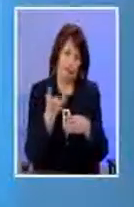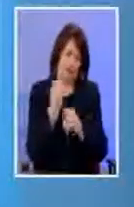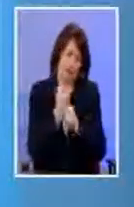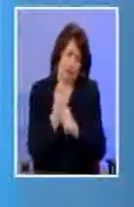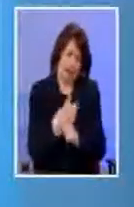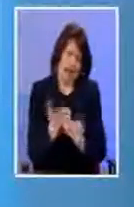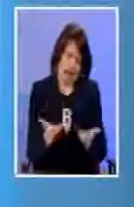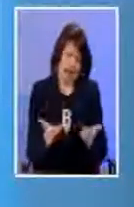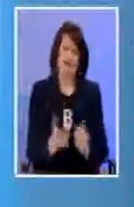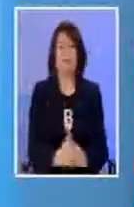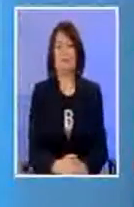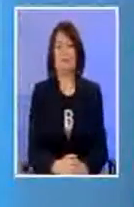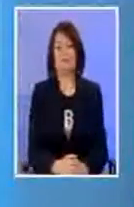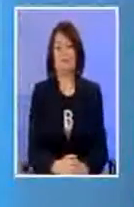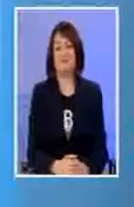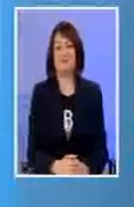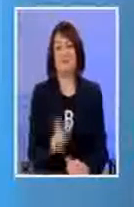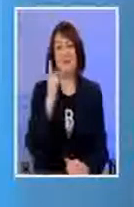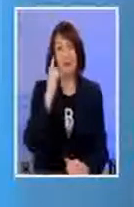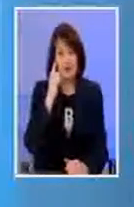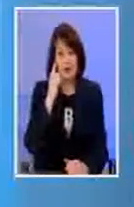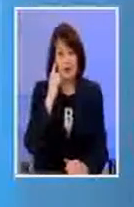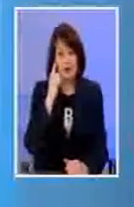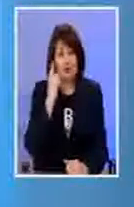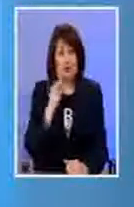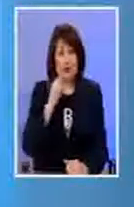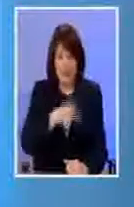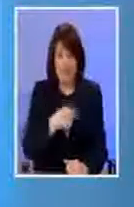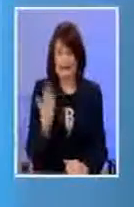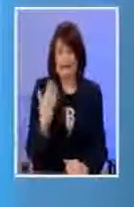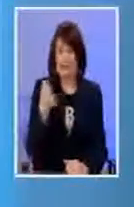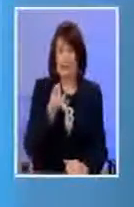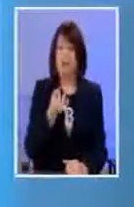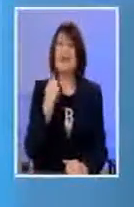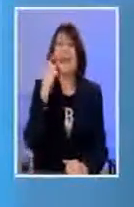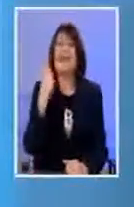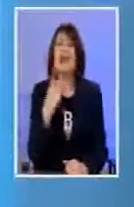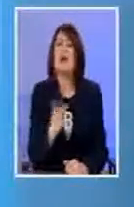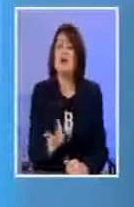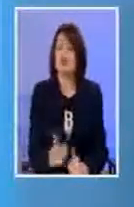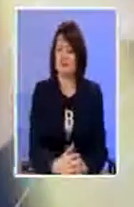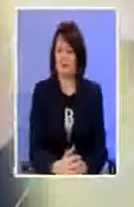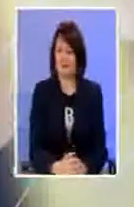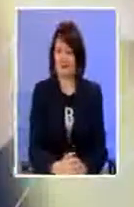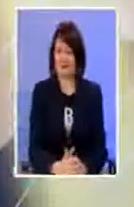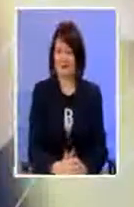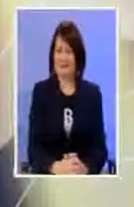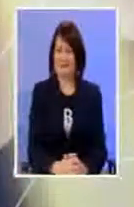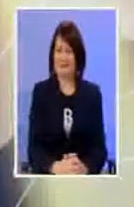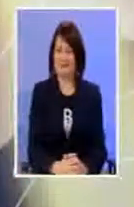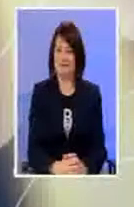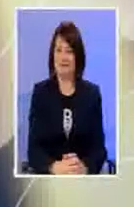επαγγελματικά, νομίζω ότι είναι η απάντηση σε αυτό που μας λέγατε νωρίτερα. Πώς σας φαίνεται η ιδέα της,